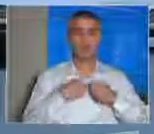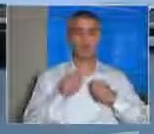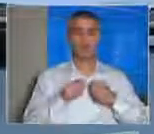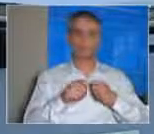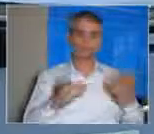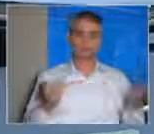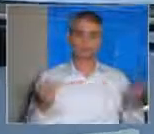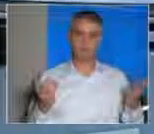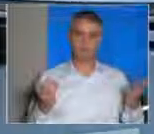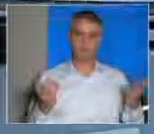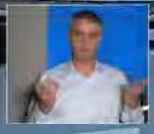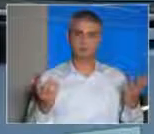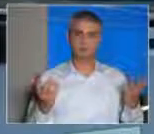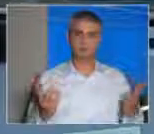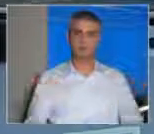לא